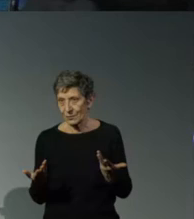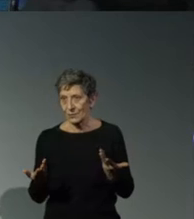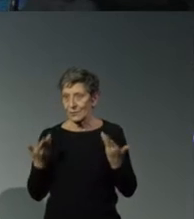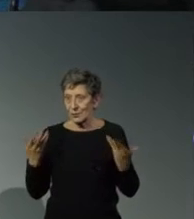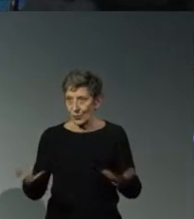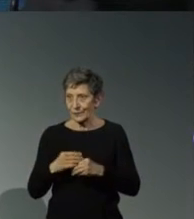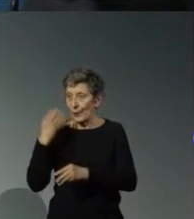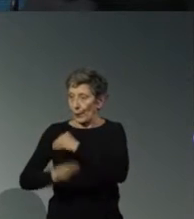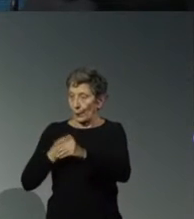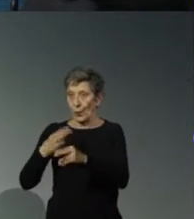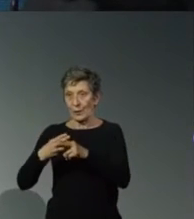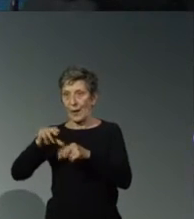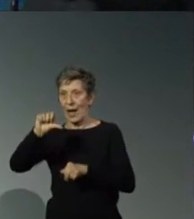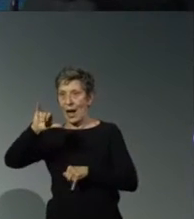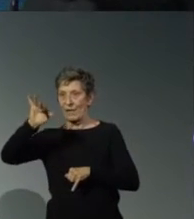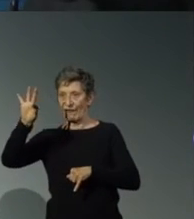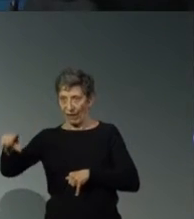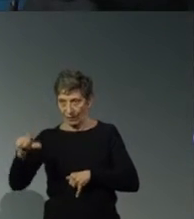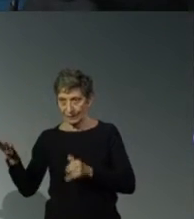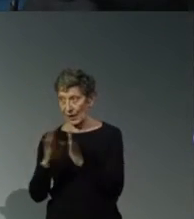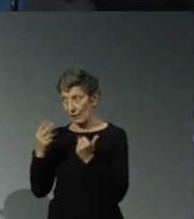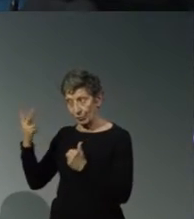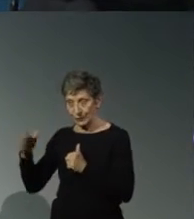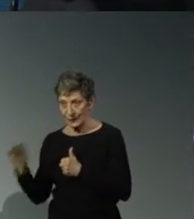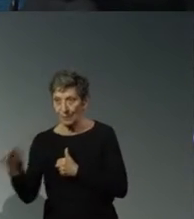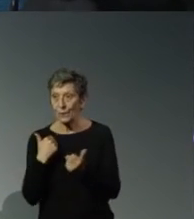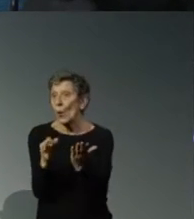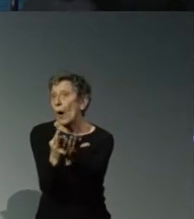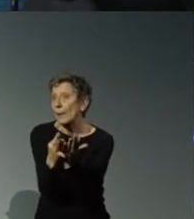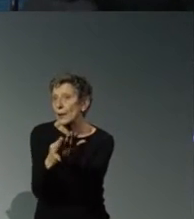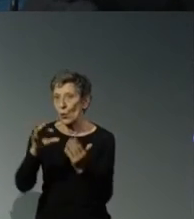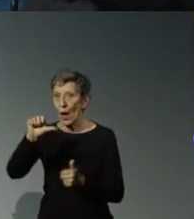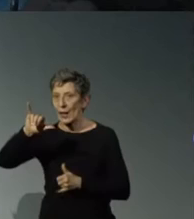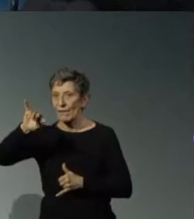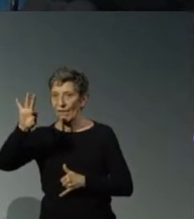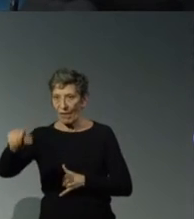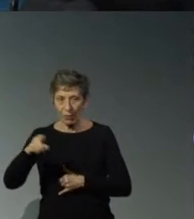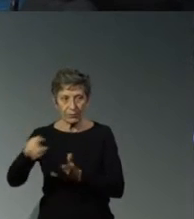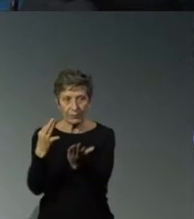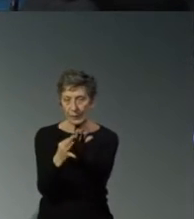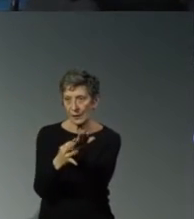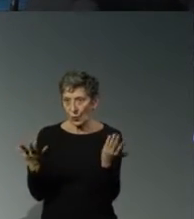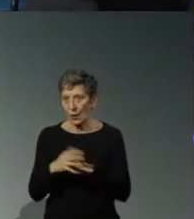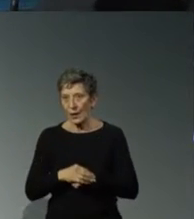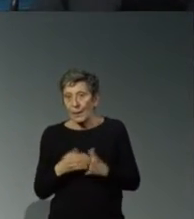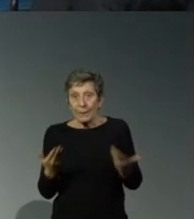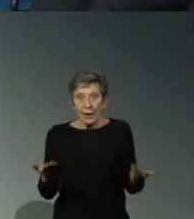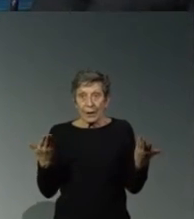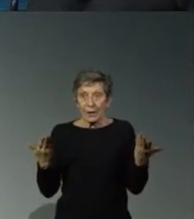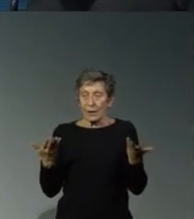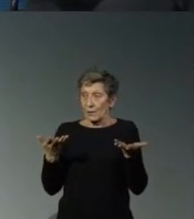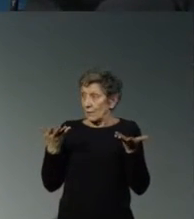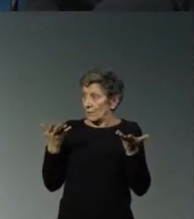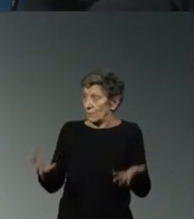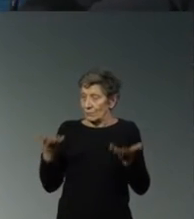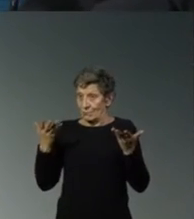il s'appelle AIFA. Et AIFA, c'est cette application. Mais ils vont tous plus ou moins, et c'est là que ça devient complètement abstrait, mystérieux